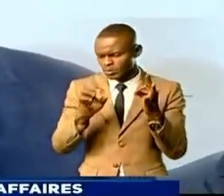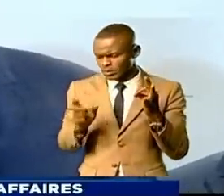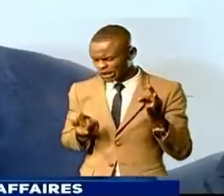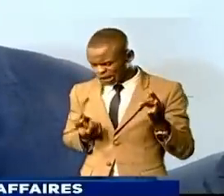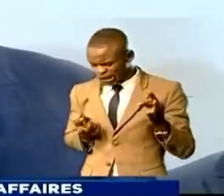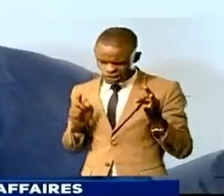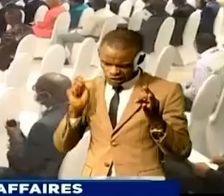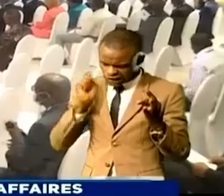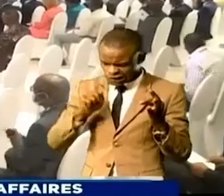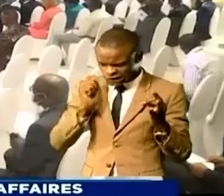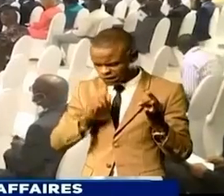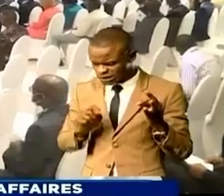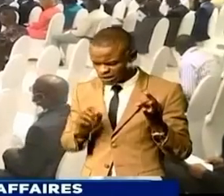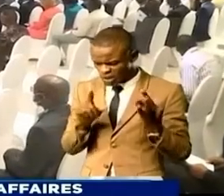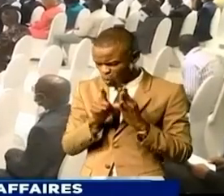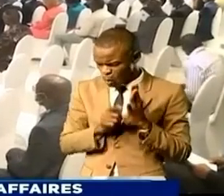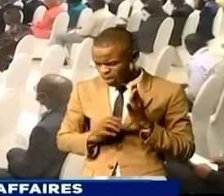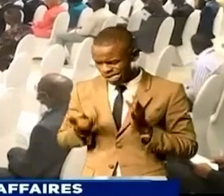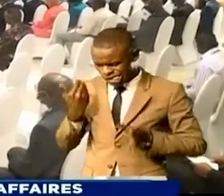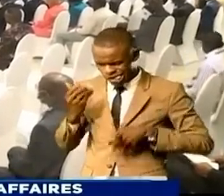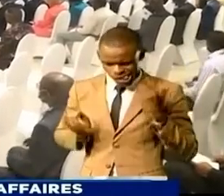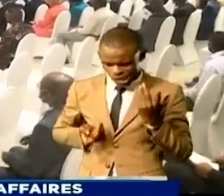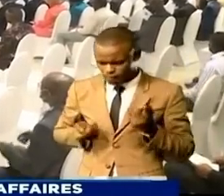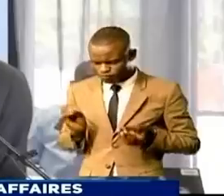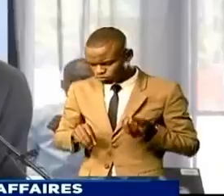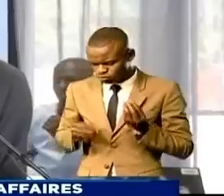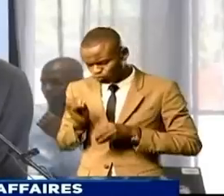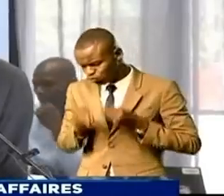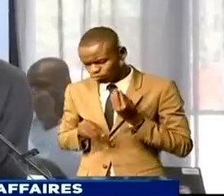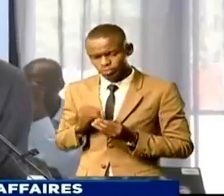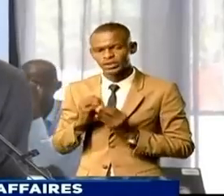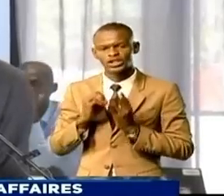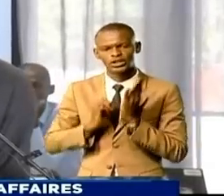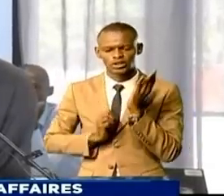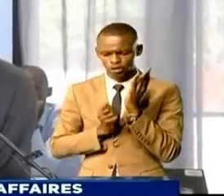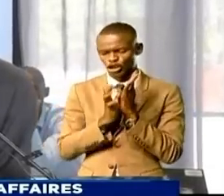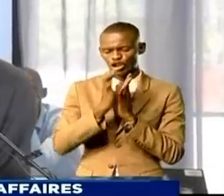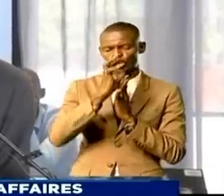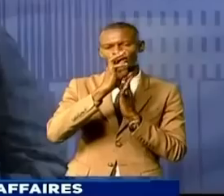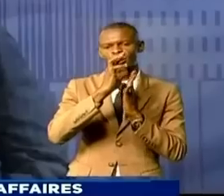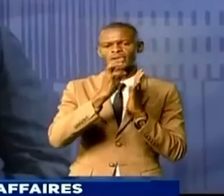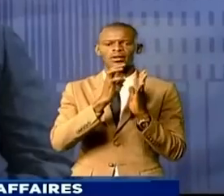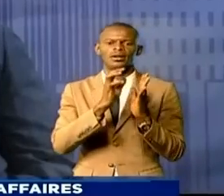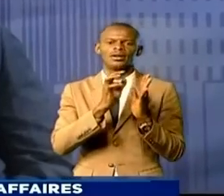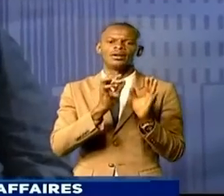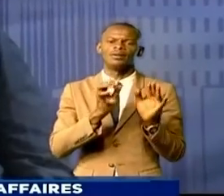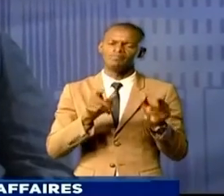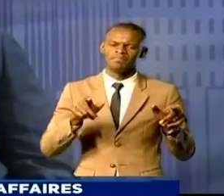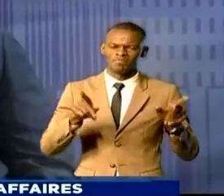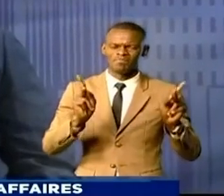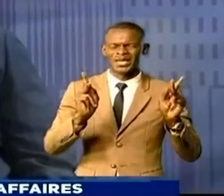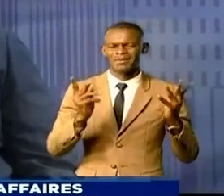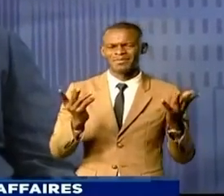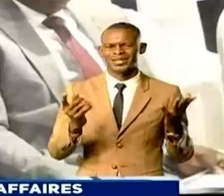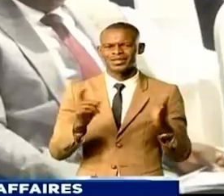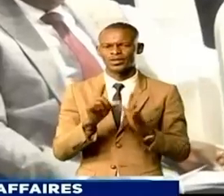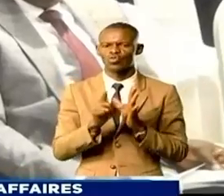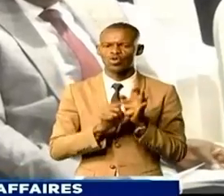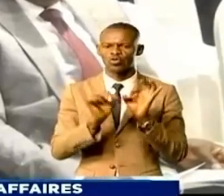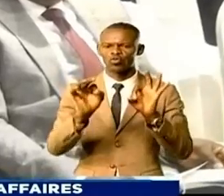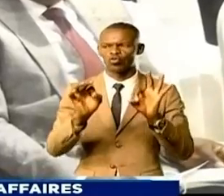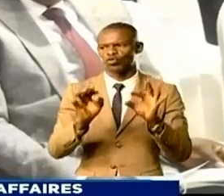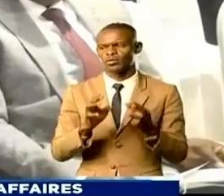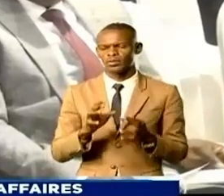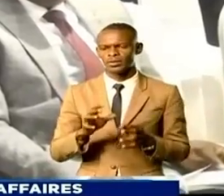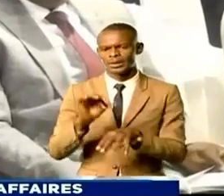l'envoyer au Parlement. La Commission nationale des réformes foncières, CONAREF en sigle, par son coordonnateur, a vanté les améliorations